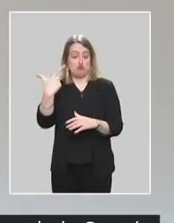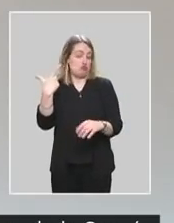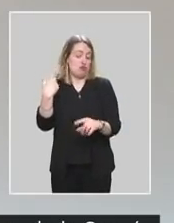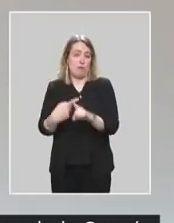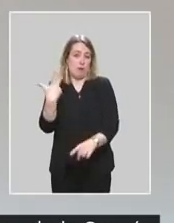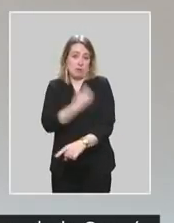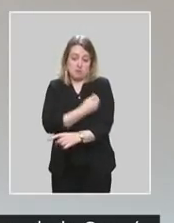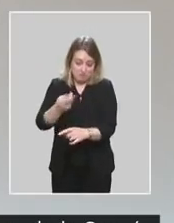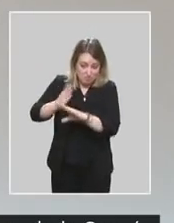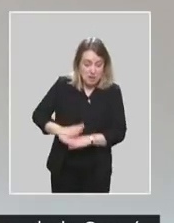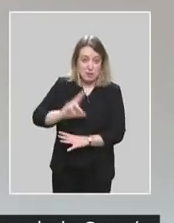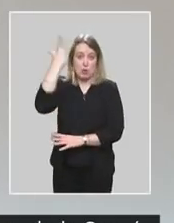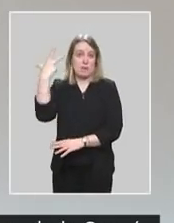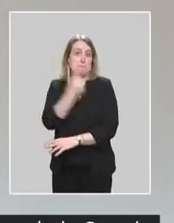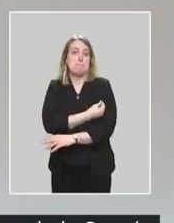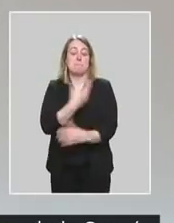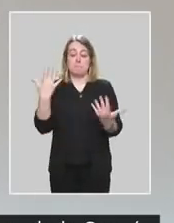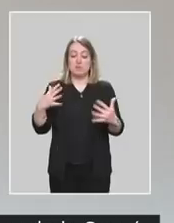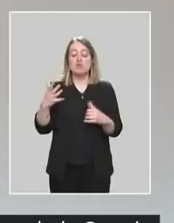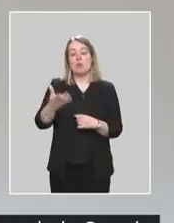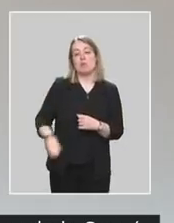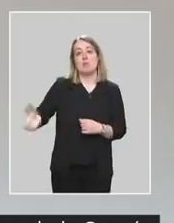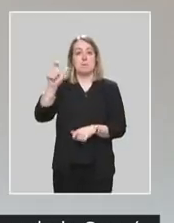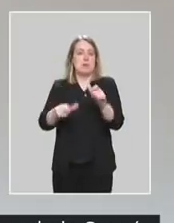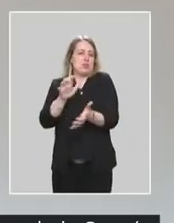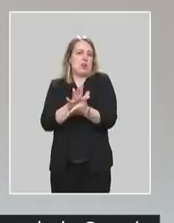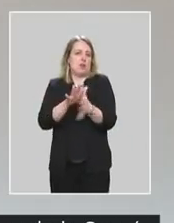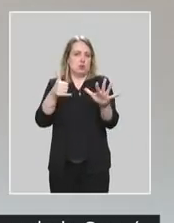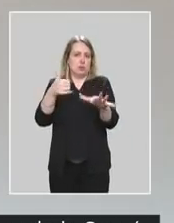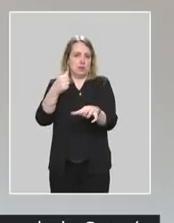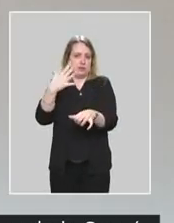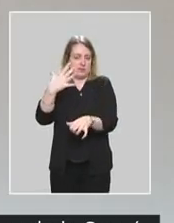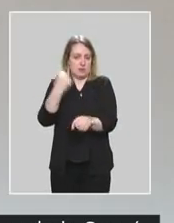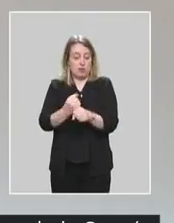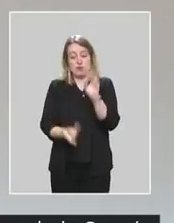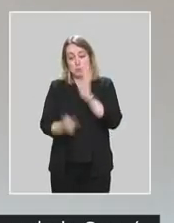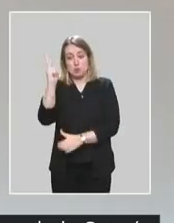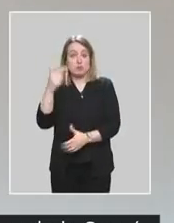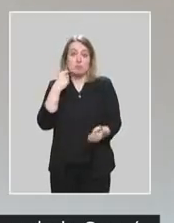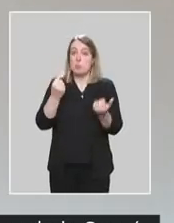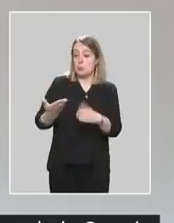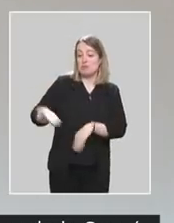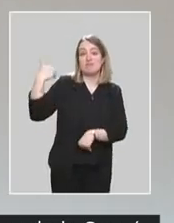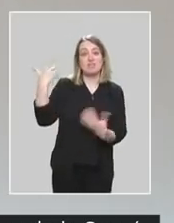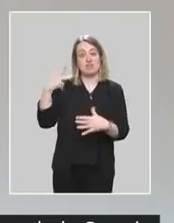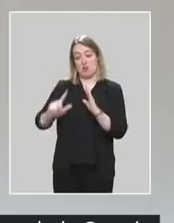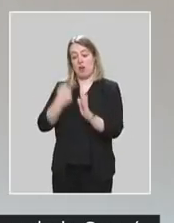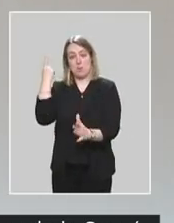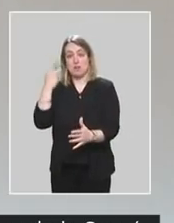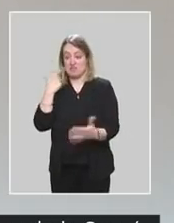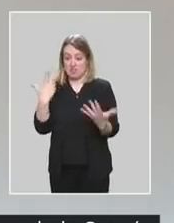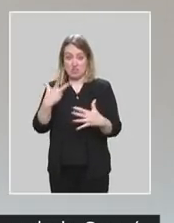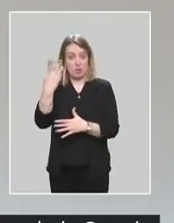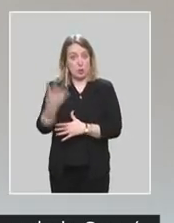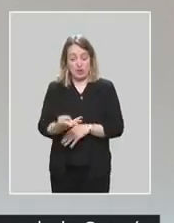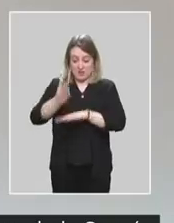recevoir une 3e dose. D'ailleurs, très spontanément, les personnes âgées de 65 ans et plus qui étaient invitées à recevoir un rappel, les 3/4 d'entre elles avaient